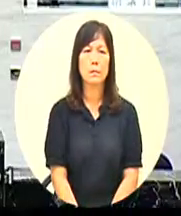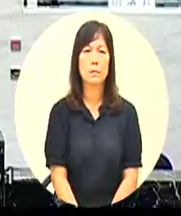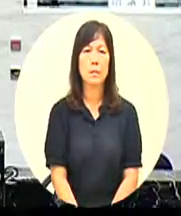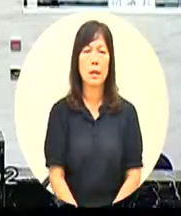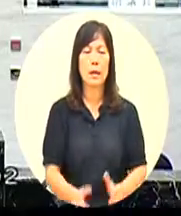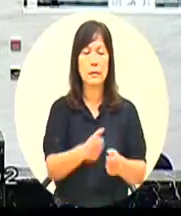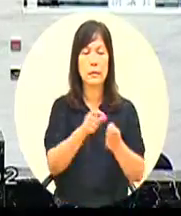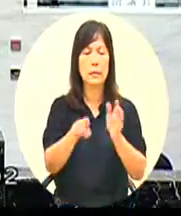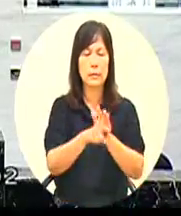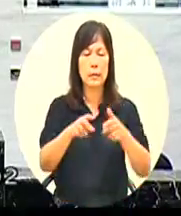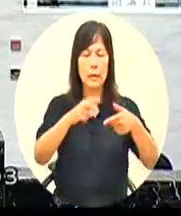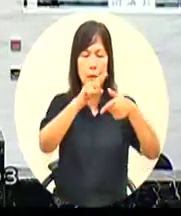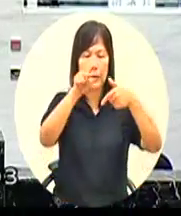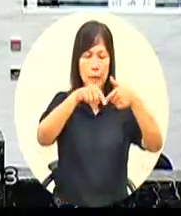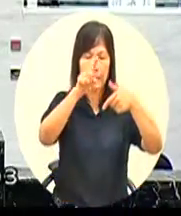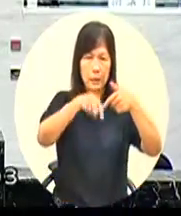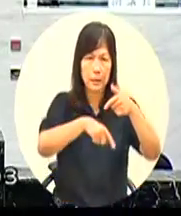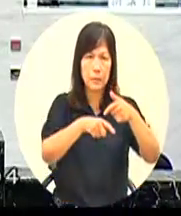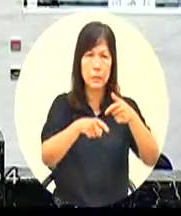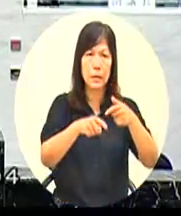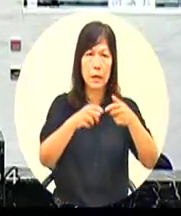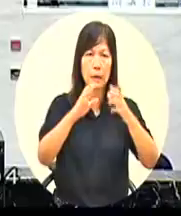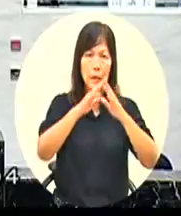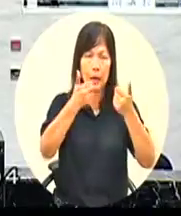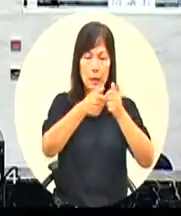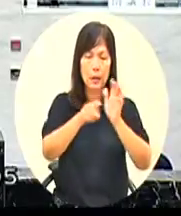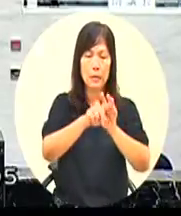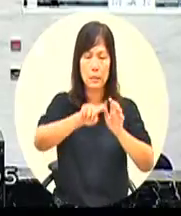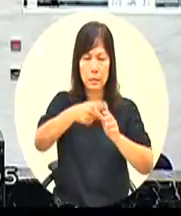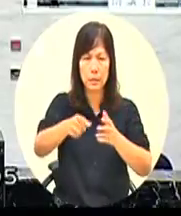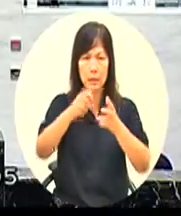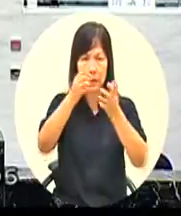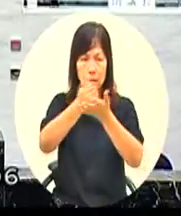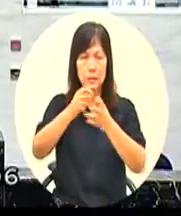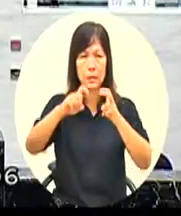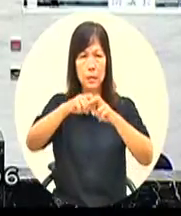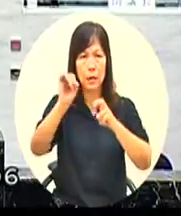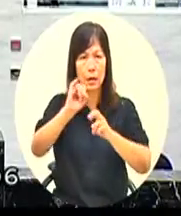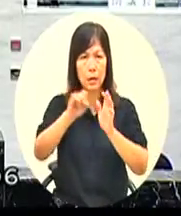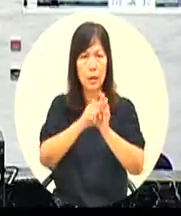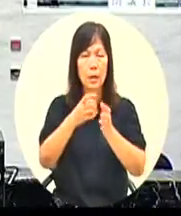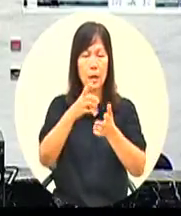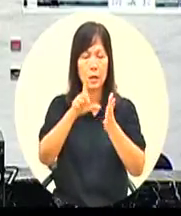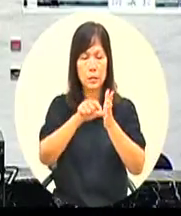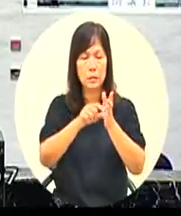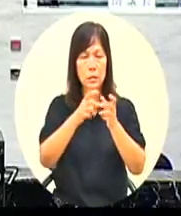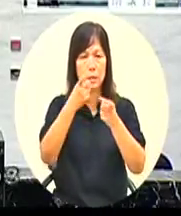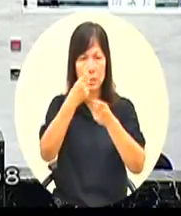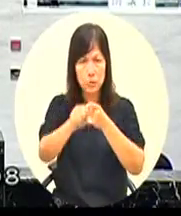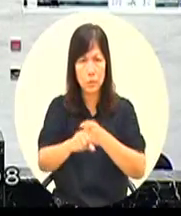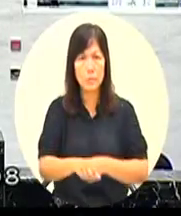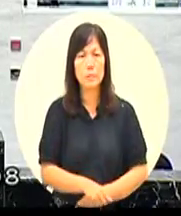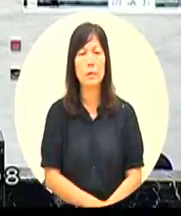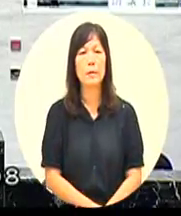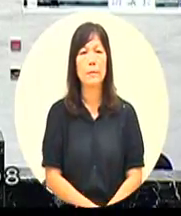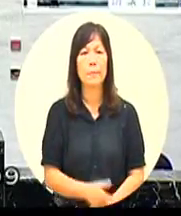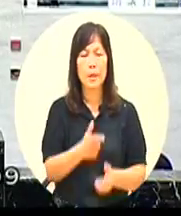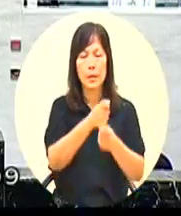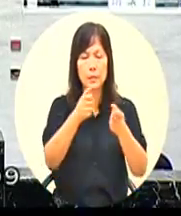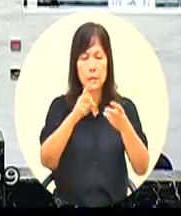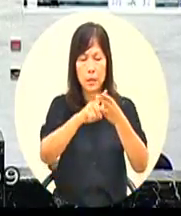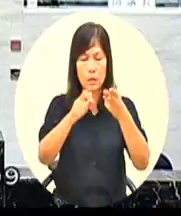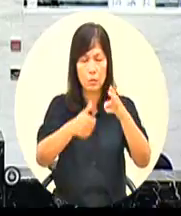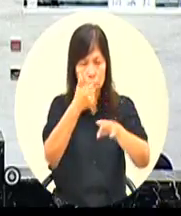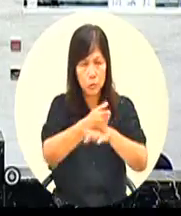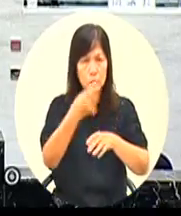谢谢伊斯坦大议员。接着请李梅珍议员质询，时间15分钟。 谢谢主席，还有我